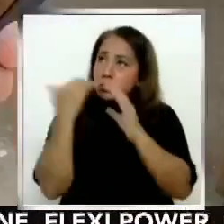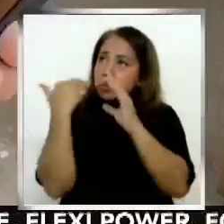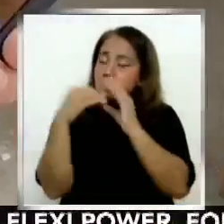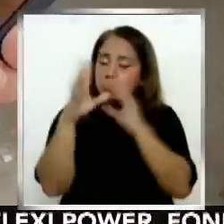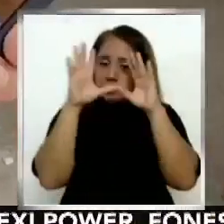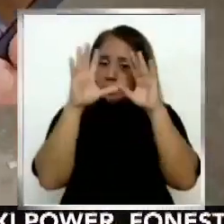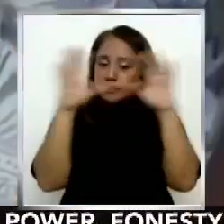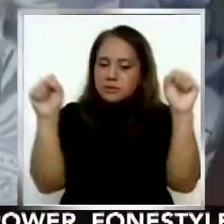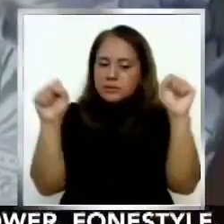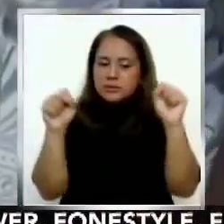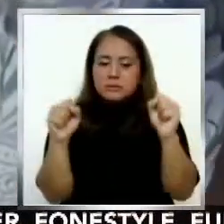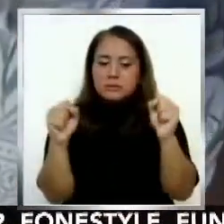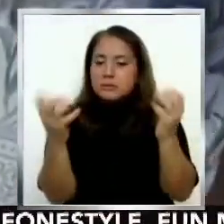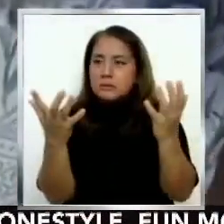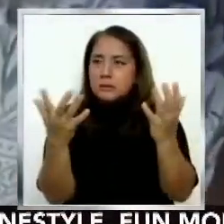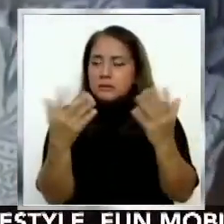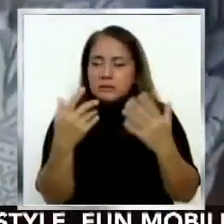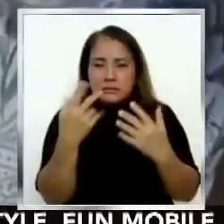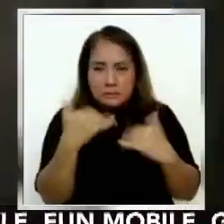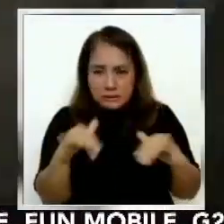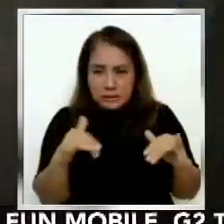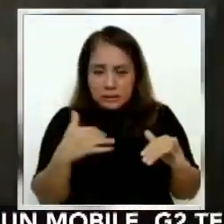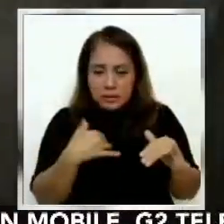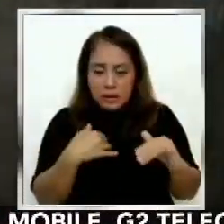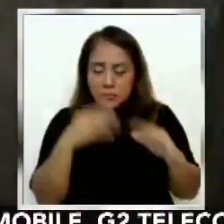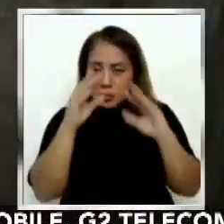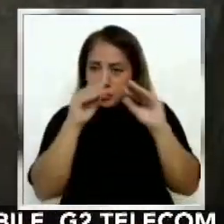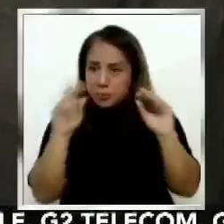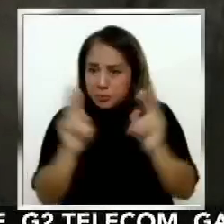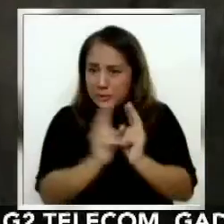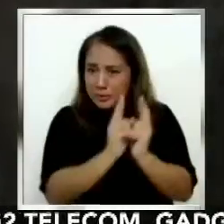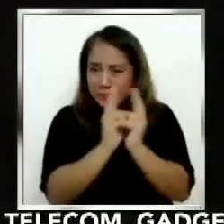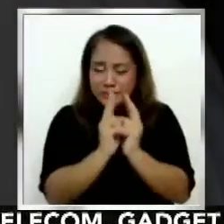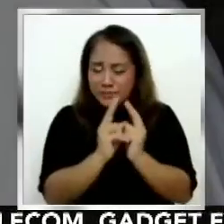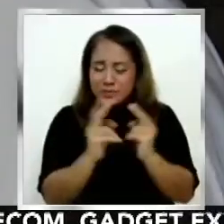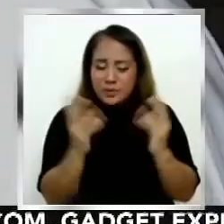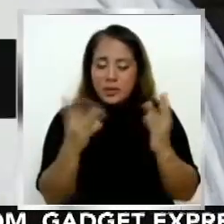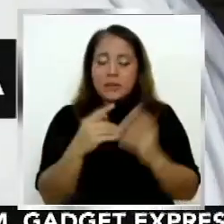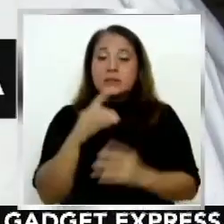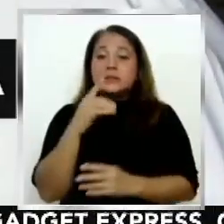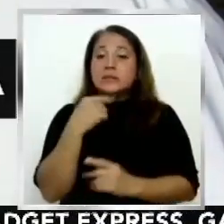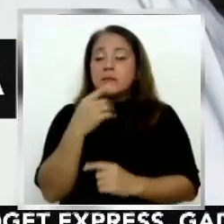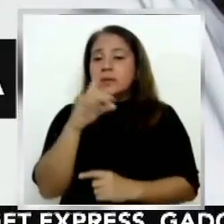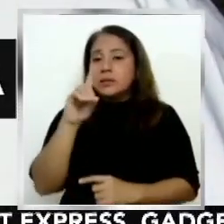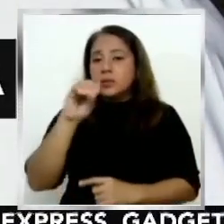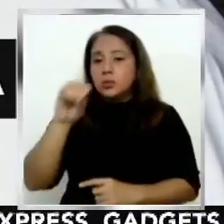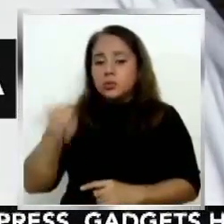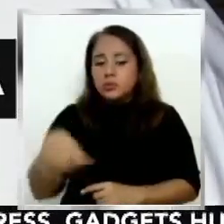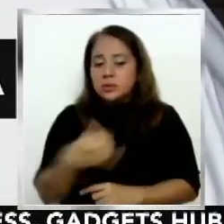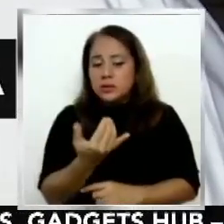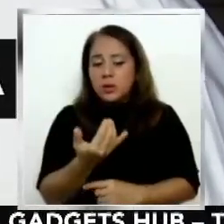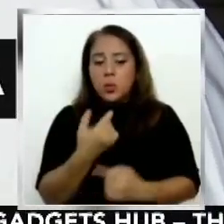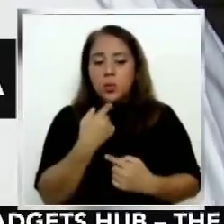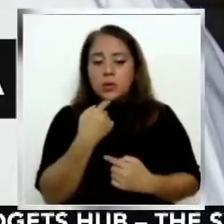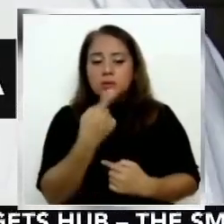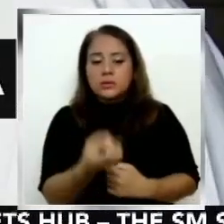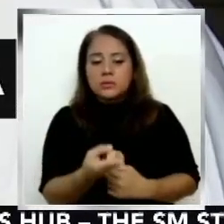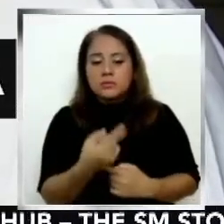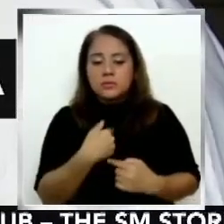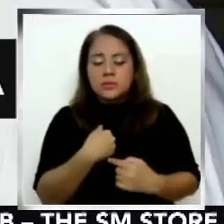wala pang nakikitang Christmas reunion. Lalo't sabi ng DOJ. I wouldn't even want to call them anymore missing sabungeros,